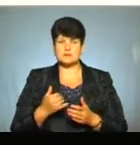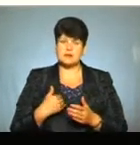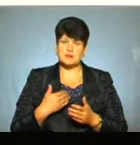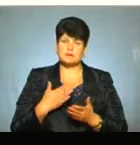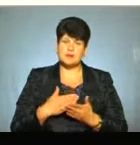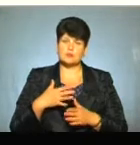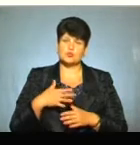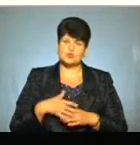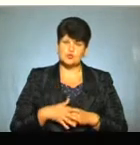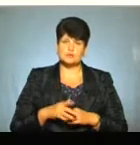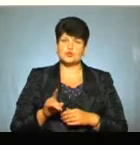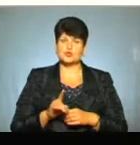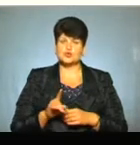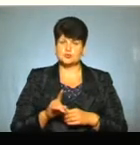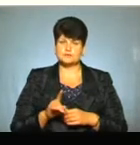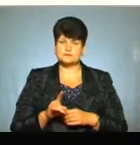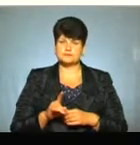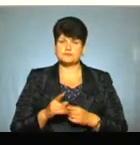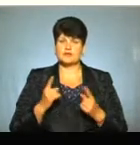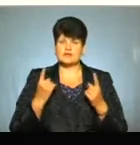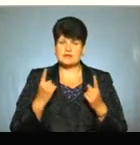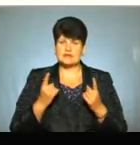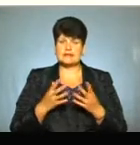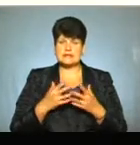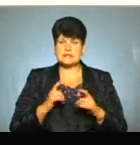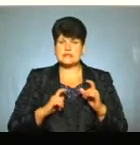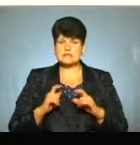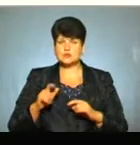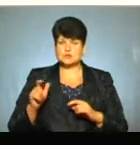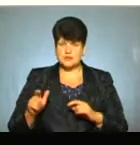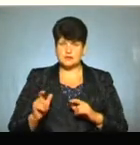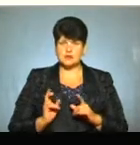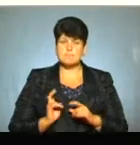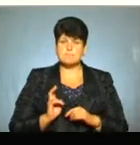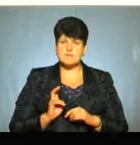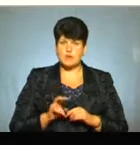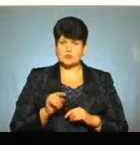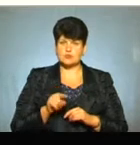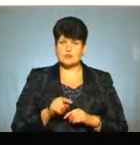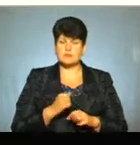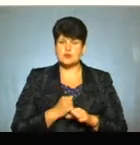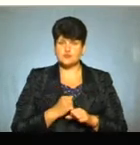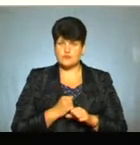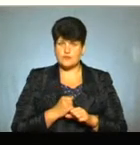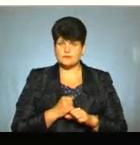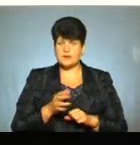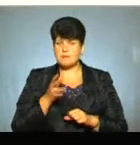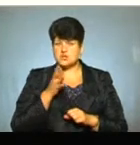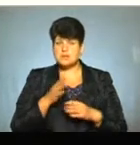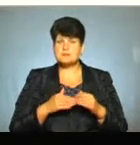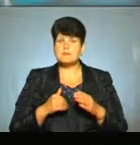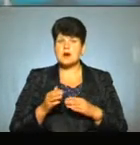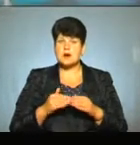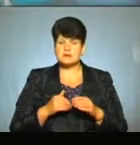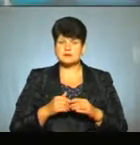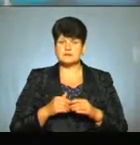маємо розуміти, що велика кількість студентів, які приходять туди чи де інше працювати під час